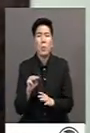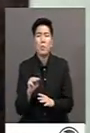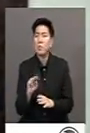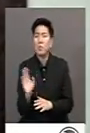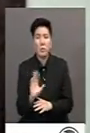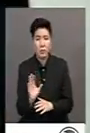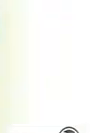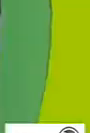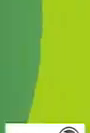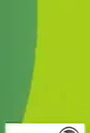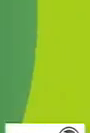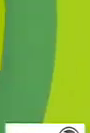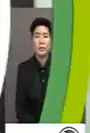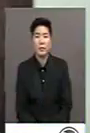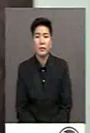ฮะ